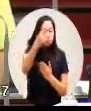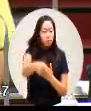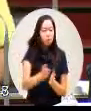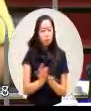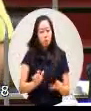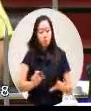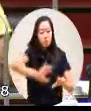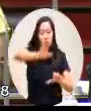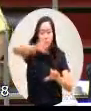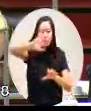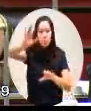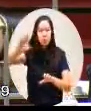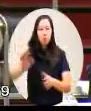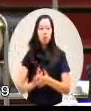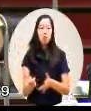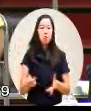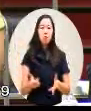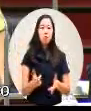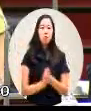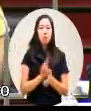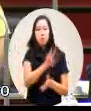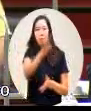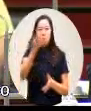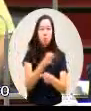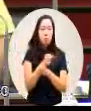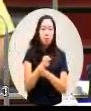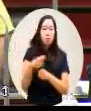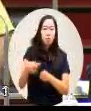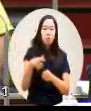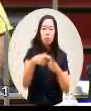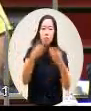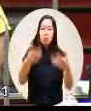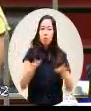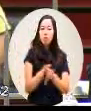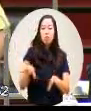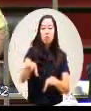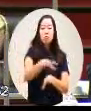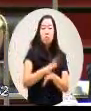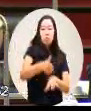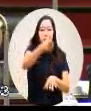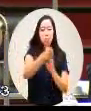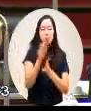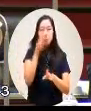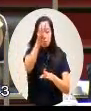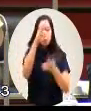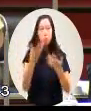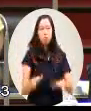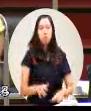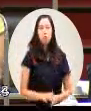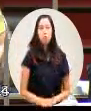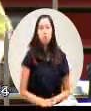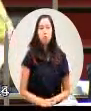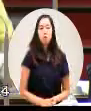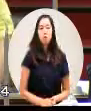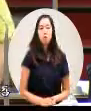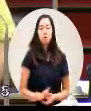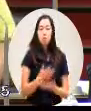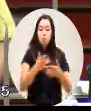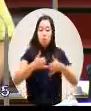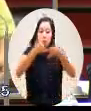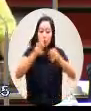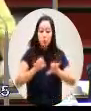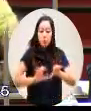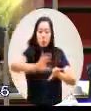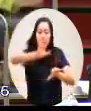我相信网络现场你有咧注意嘛，真侪咱这局处长，你嘛有看到，看到伊伫网络咧甲攻